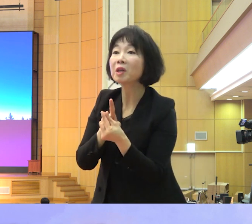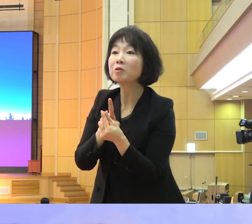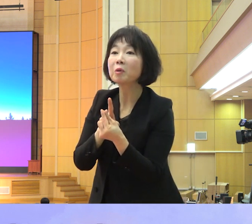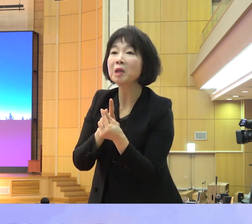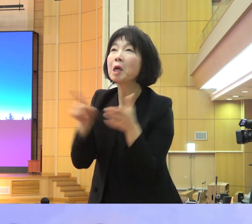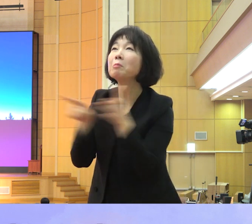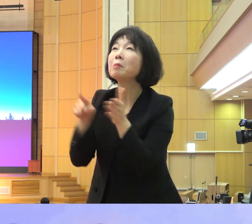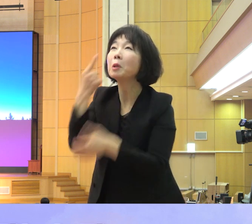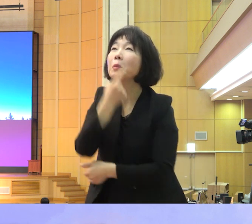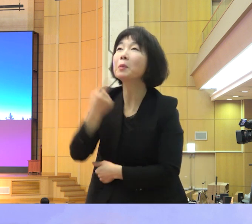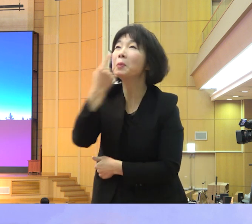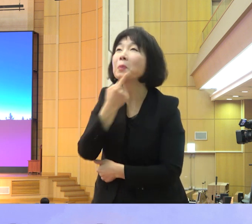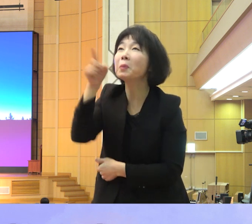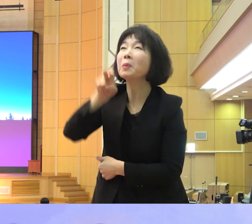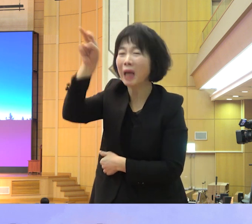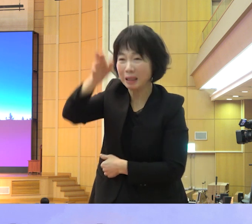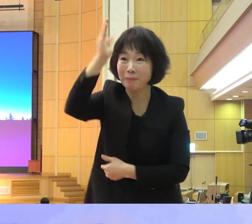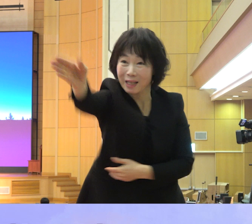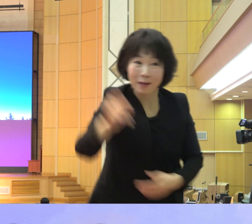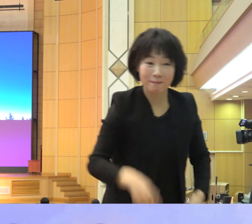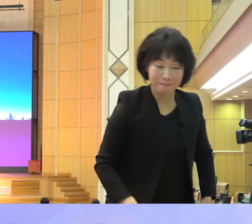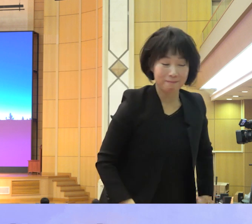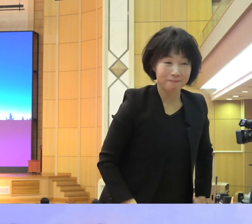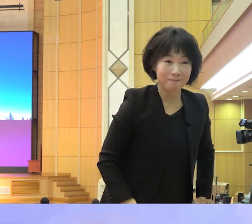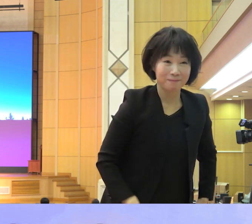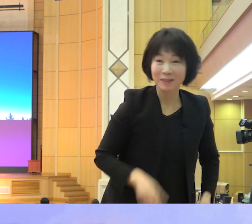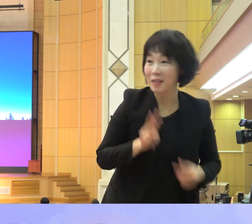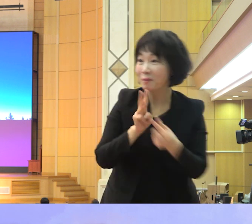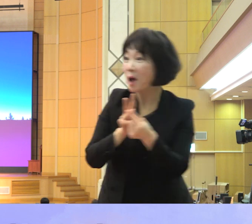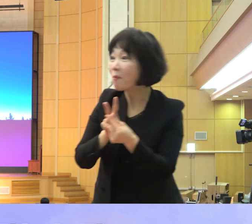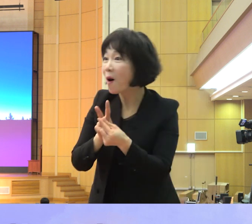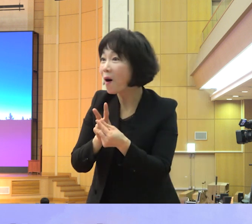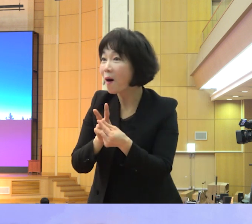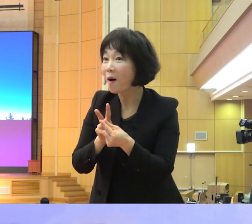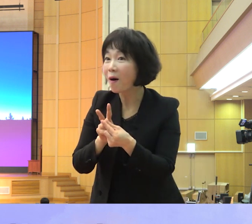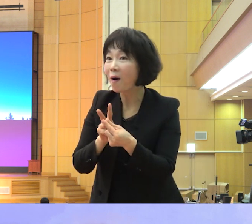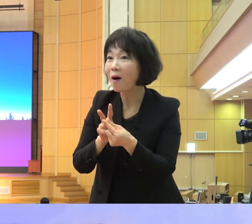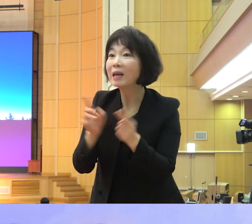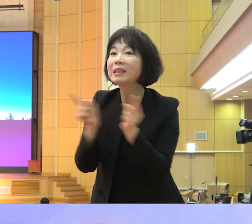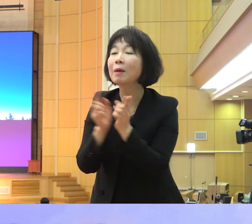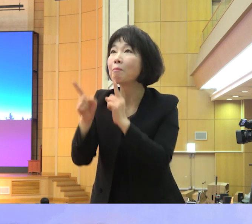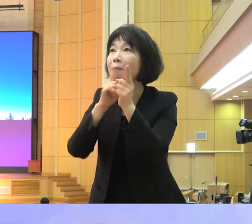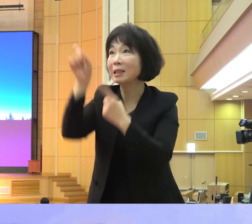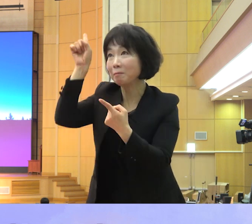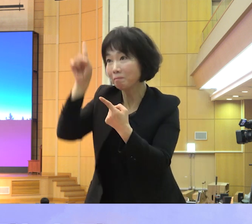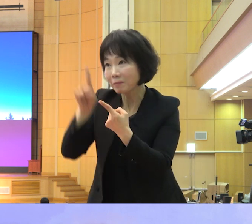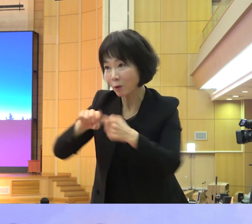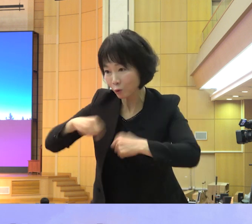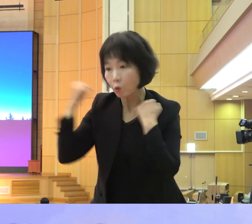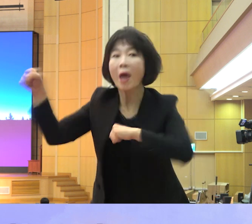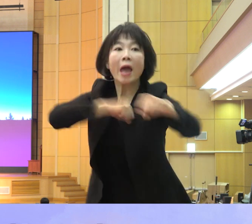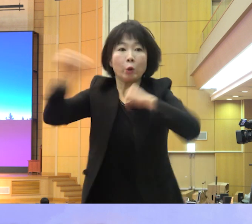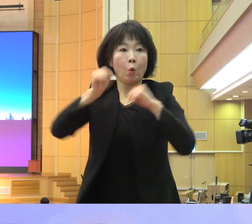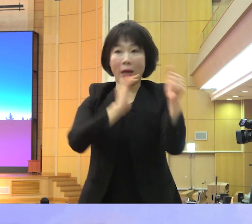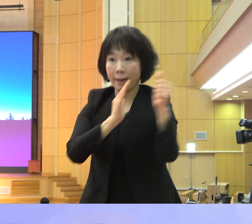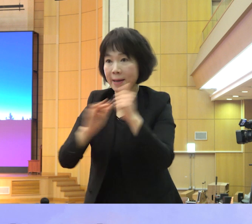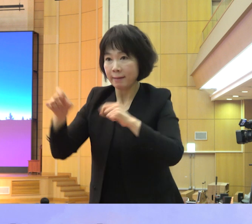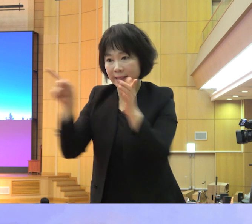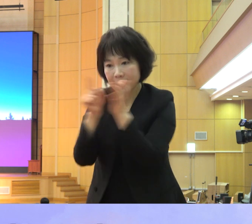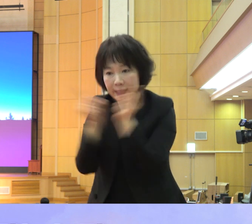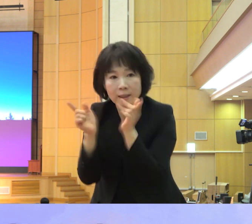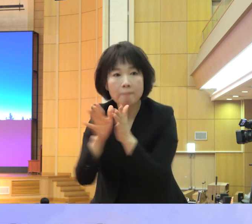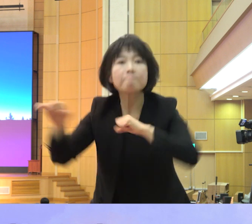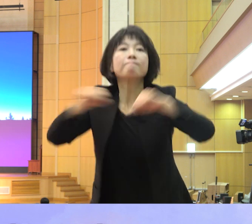말로만 믿는다고 하지 마시고 믿음의 역사는 행함으로 나타나는 것이다. 그러니까